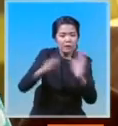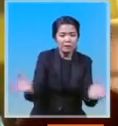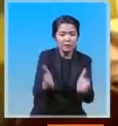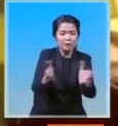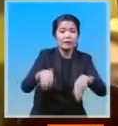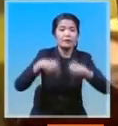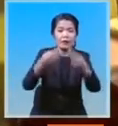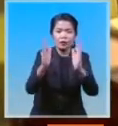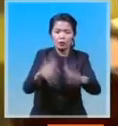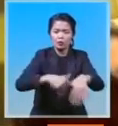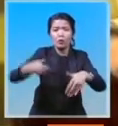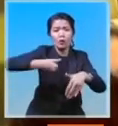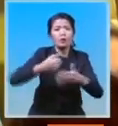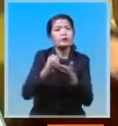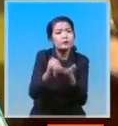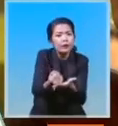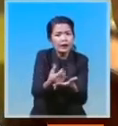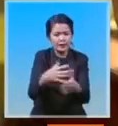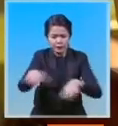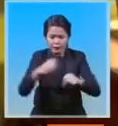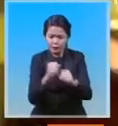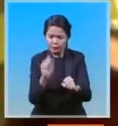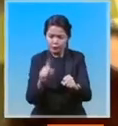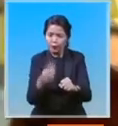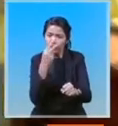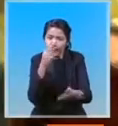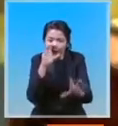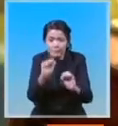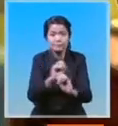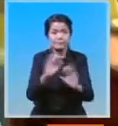ชาชนเรียกร้องให้เป็นรูปธรรมโดยเร็วนะคะแล้วช่วงที่ผ่านมาค่ะคุณผู้ชมค่ะ